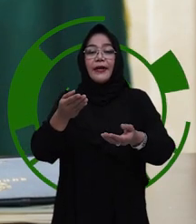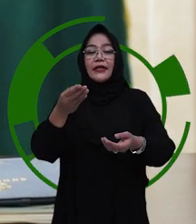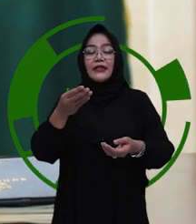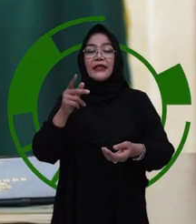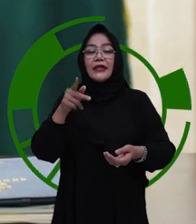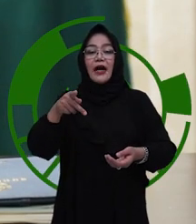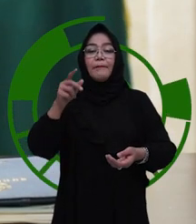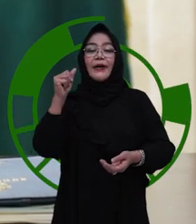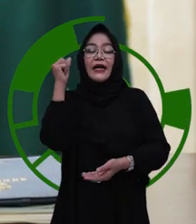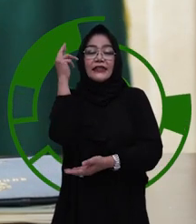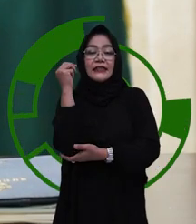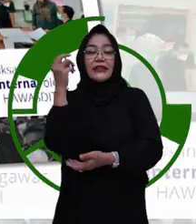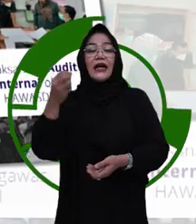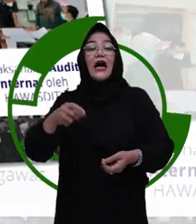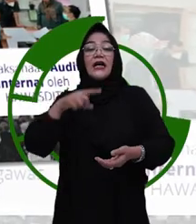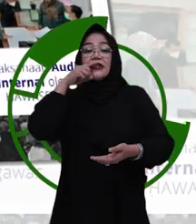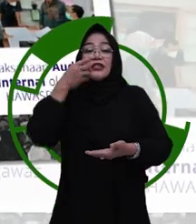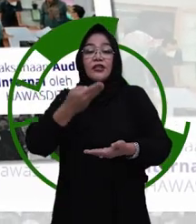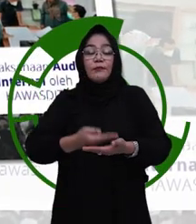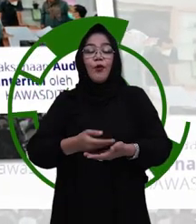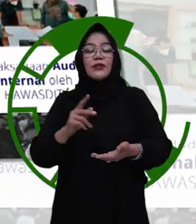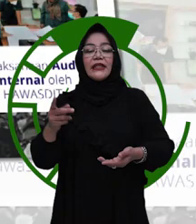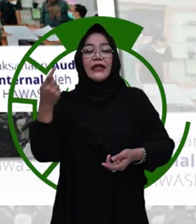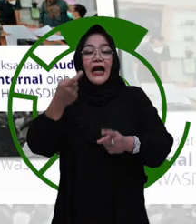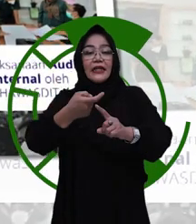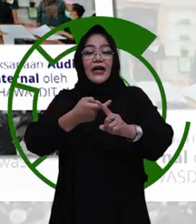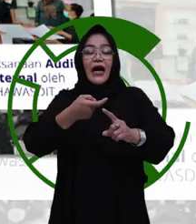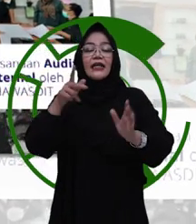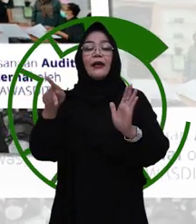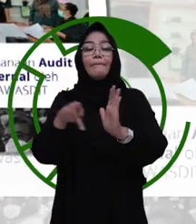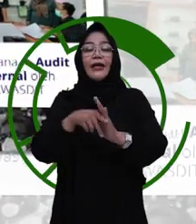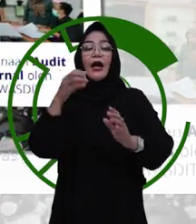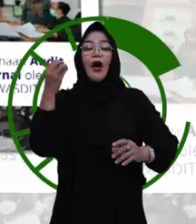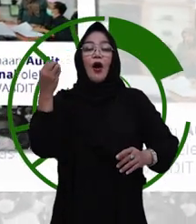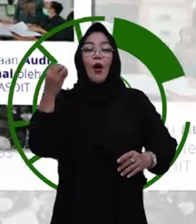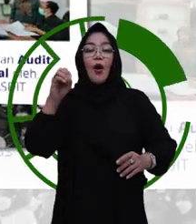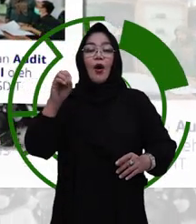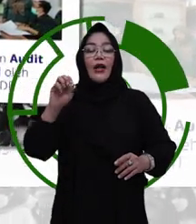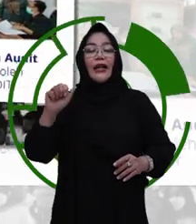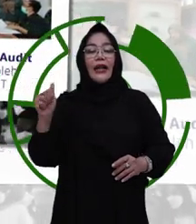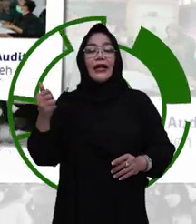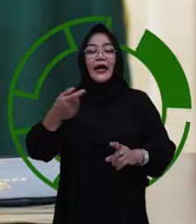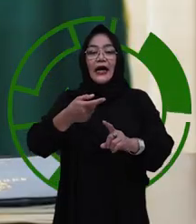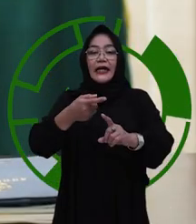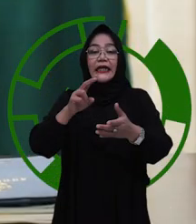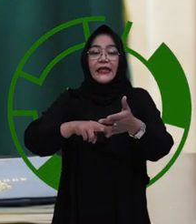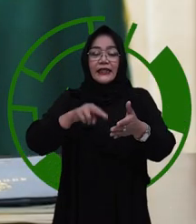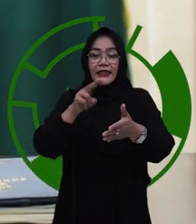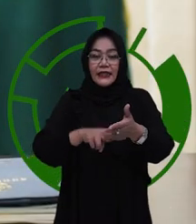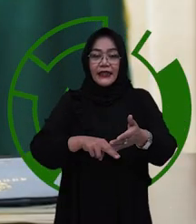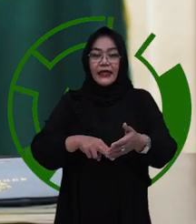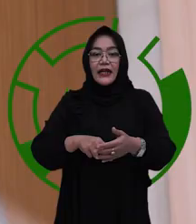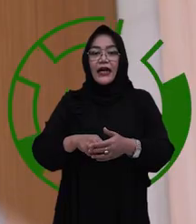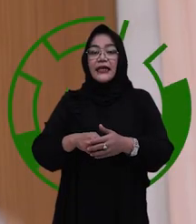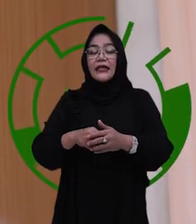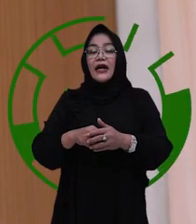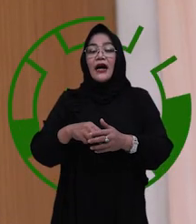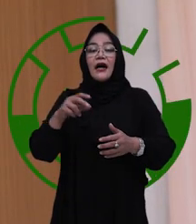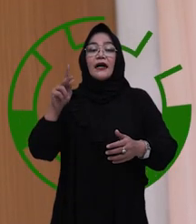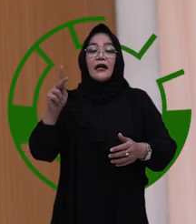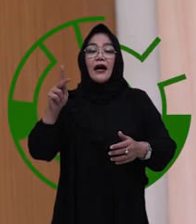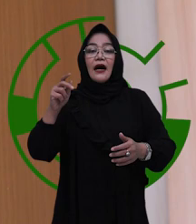dibuktikan dari perolehan nilai A pada LKCIP dan nilai semakin